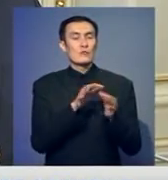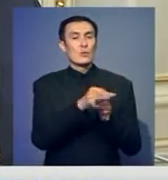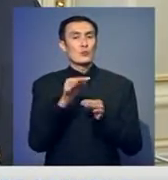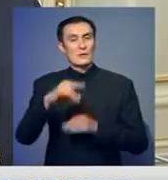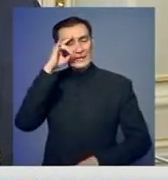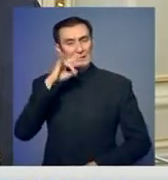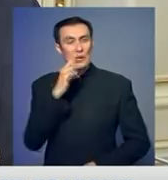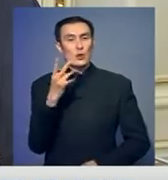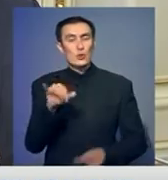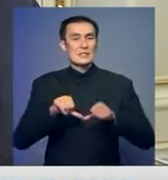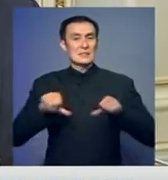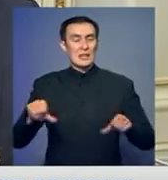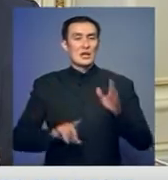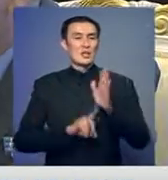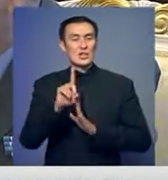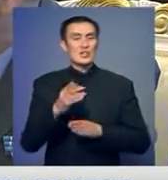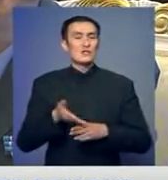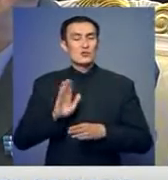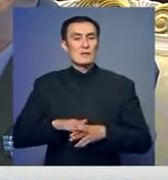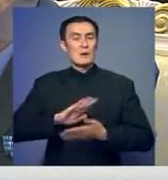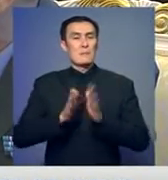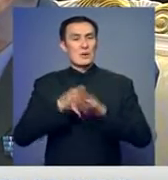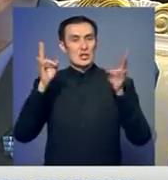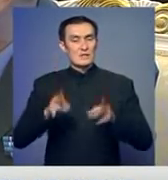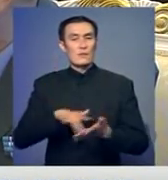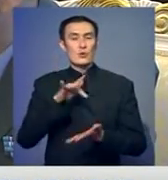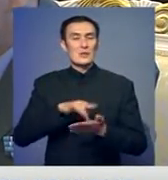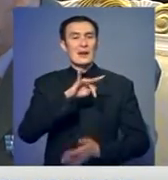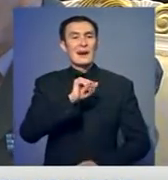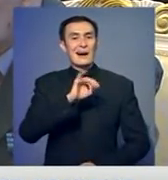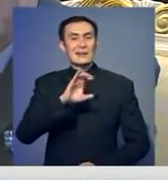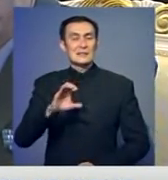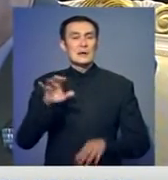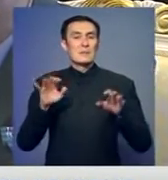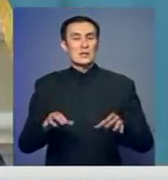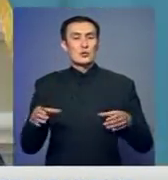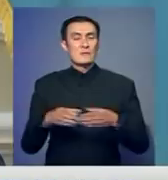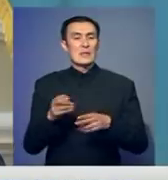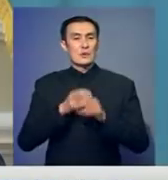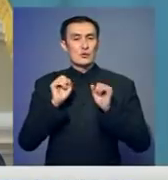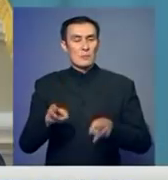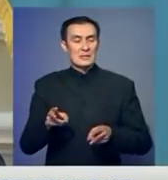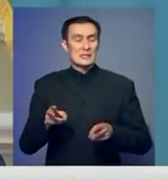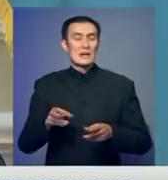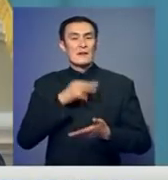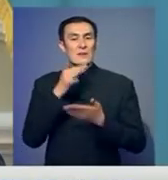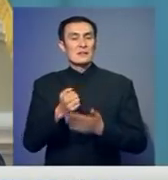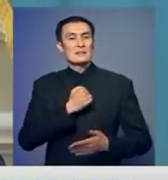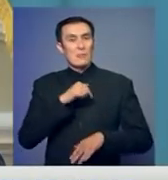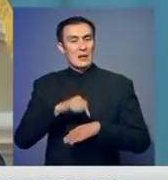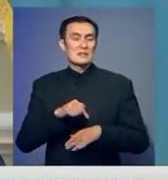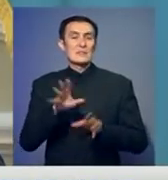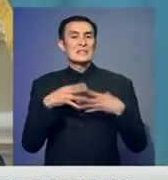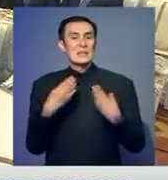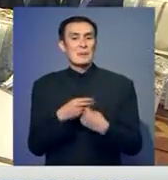страны. Однако заседание начали с чрезвычайного происшествия в Арыси. Председатель Совета безопасности в первую очередь выразил соболезнования